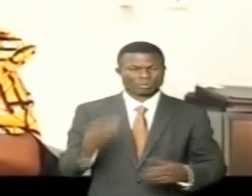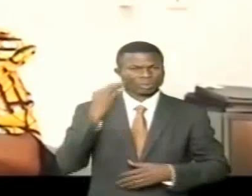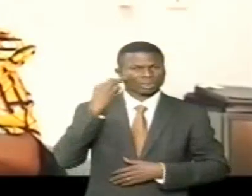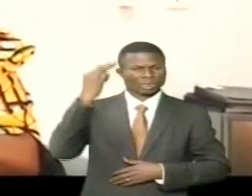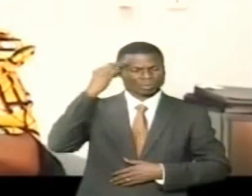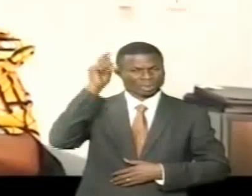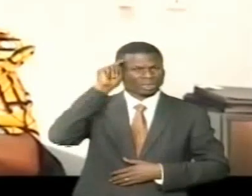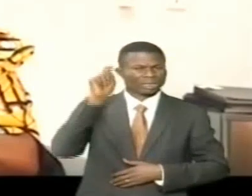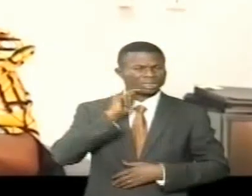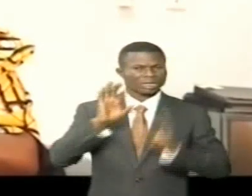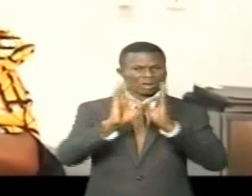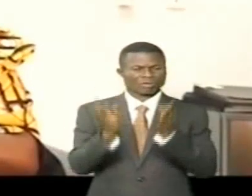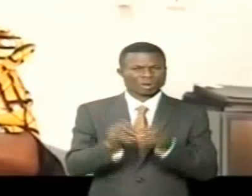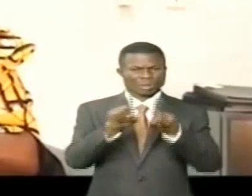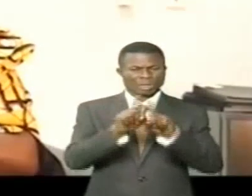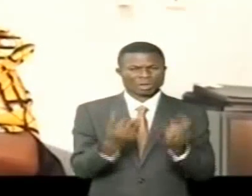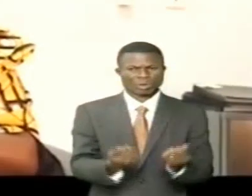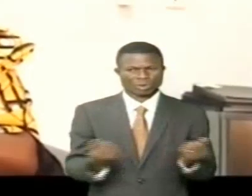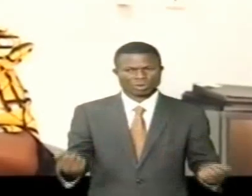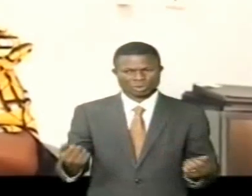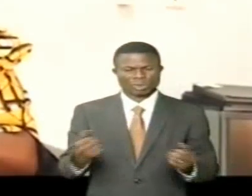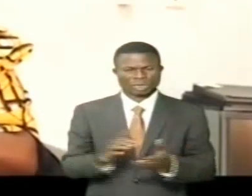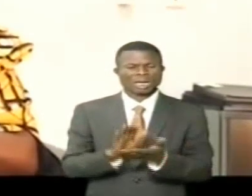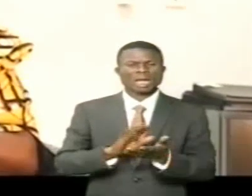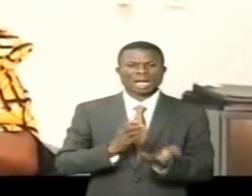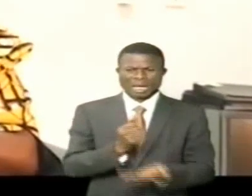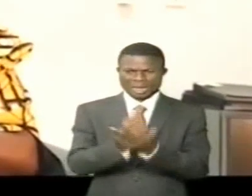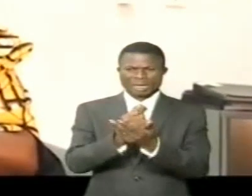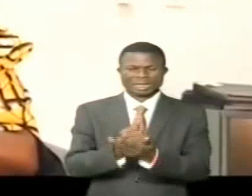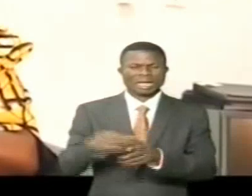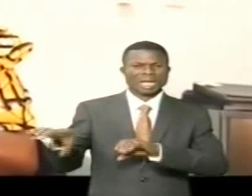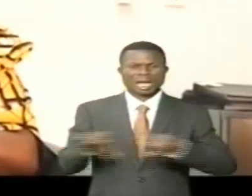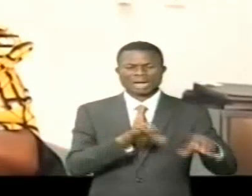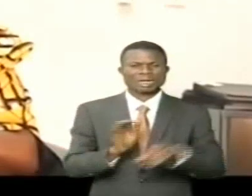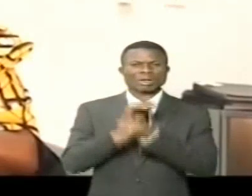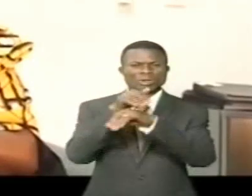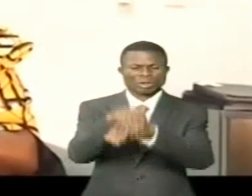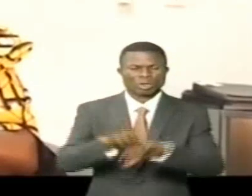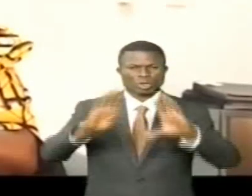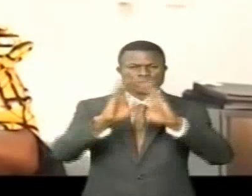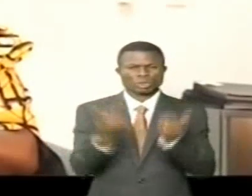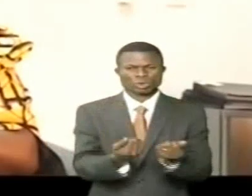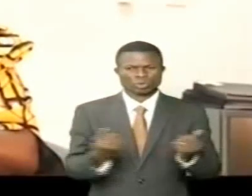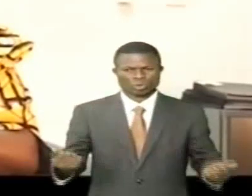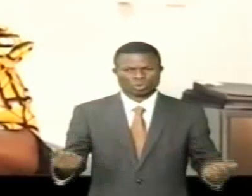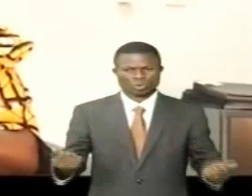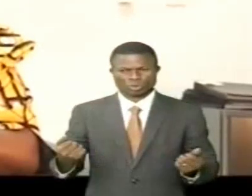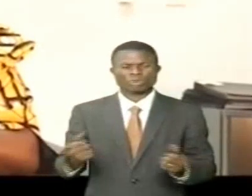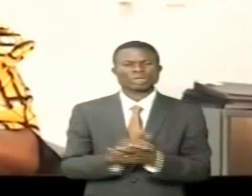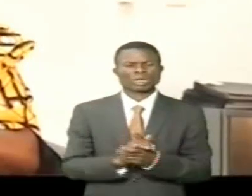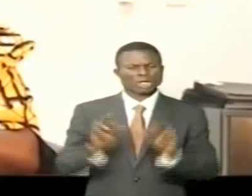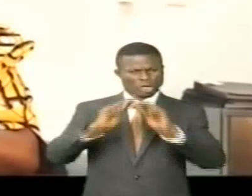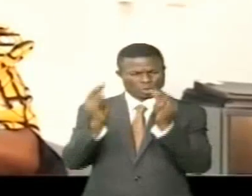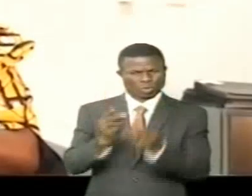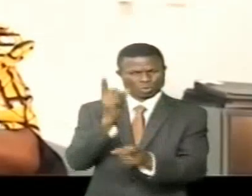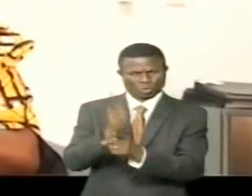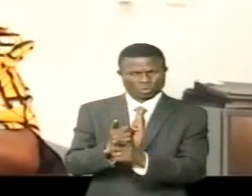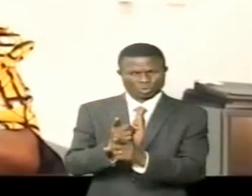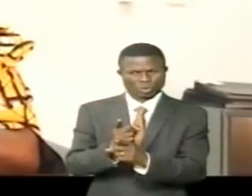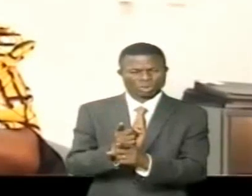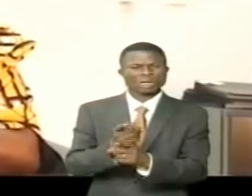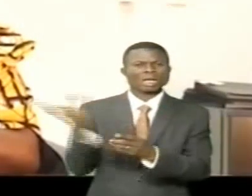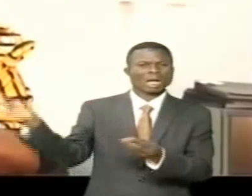Genre, Famille et Enfants a rendu possible une activité de participation des enfants à un projet spécifique impliquant des